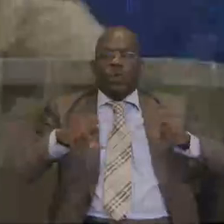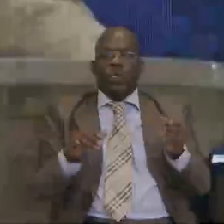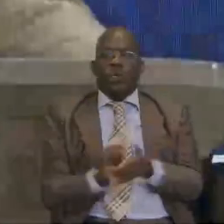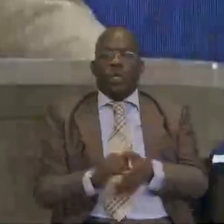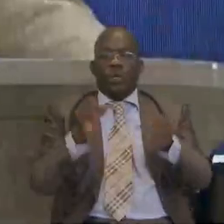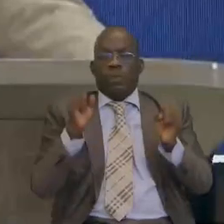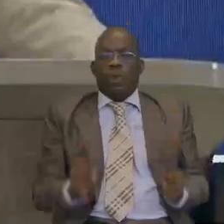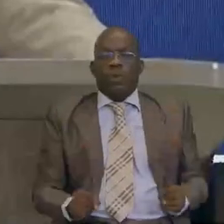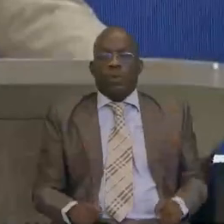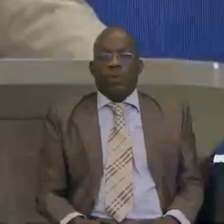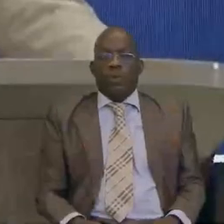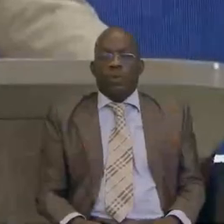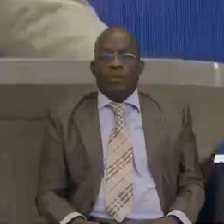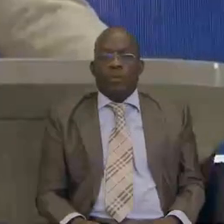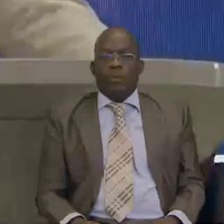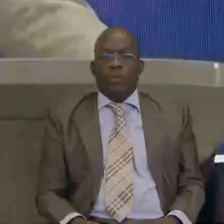Proclame cette puissance.